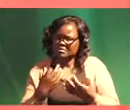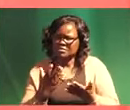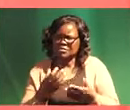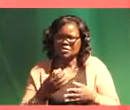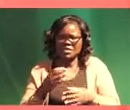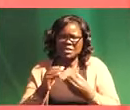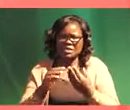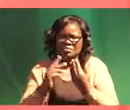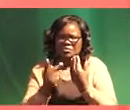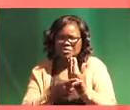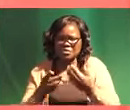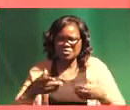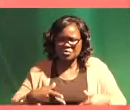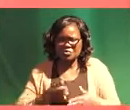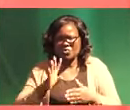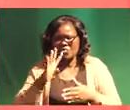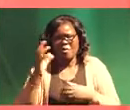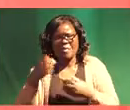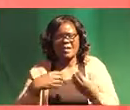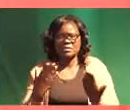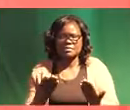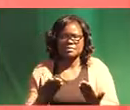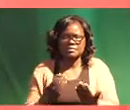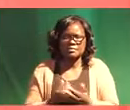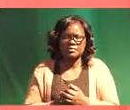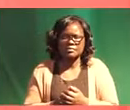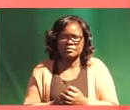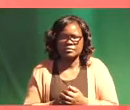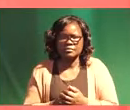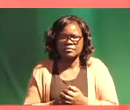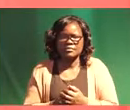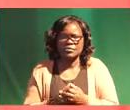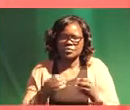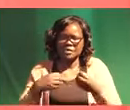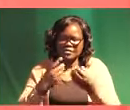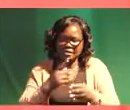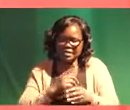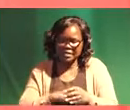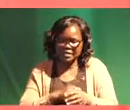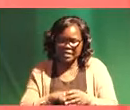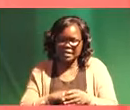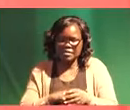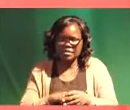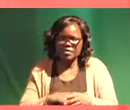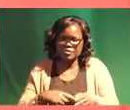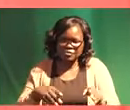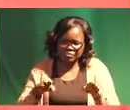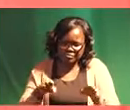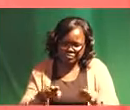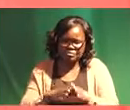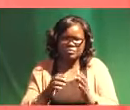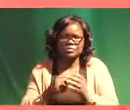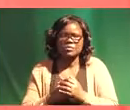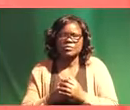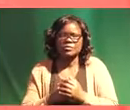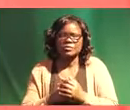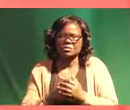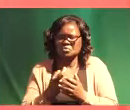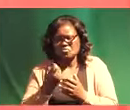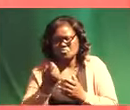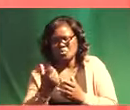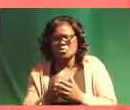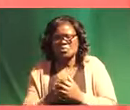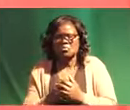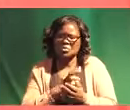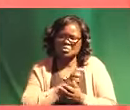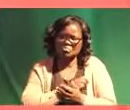ukipata mimba unazaa na miezi minne? Si tutampatia wakati tufunge kamshipi wakati kidogo